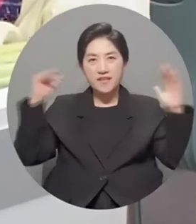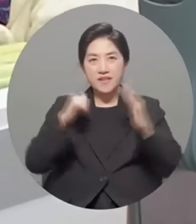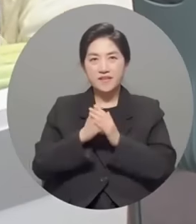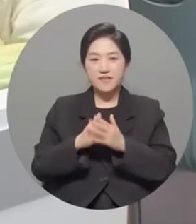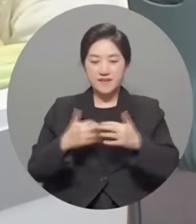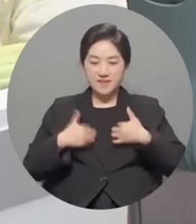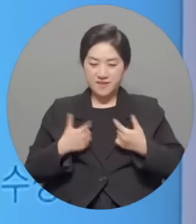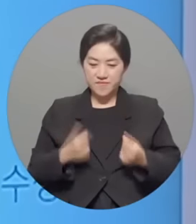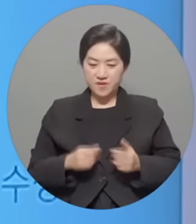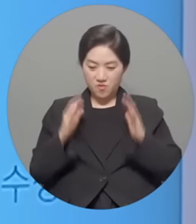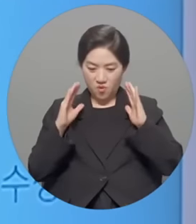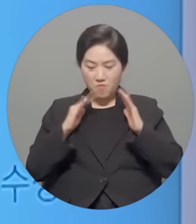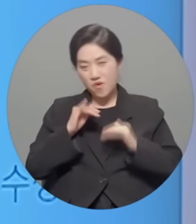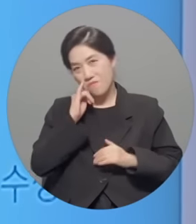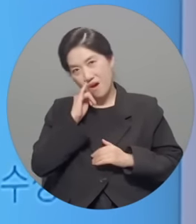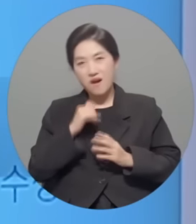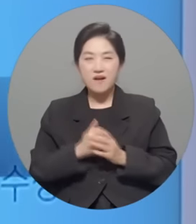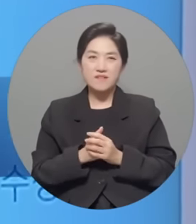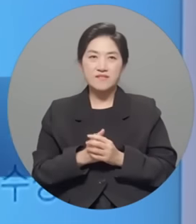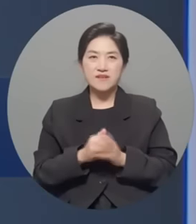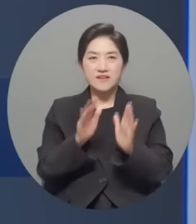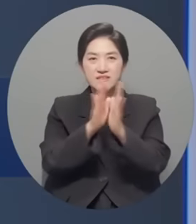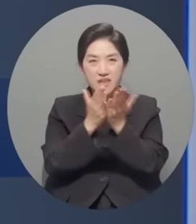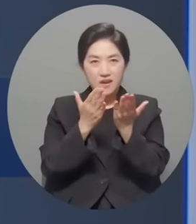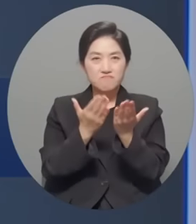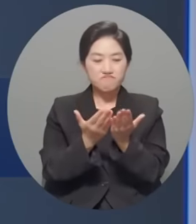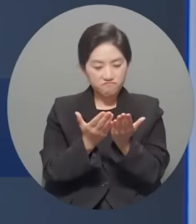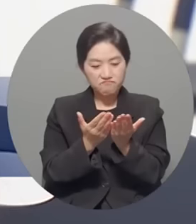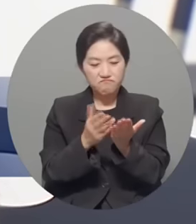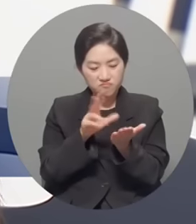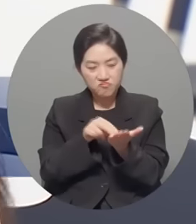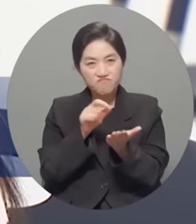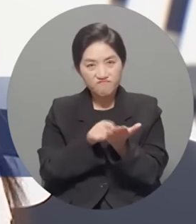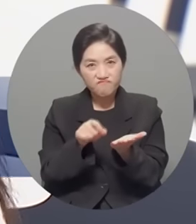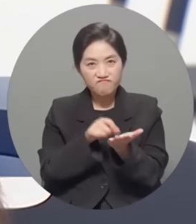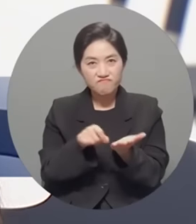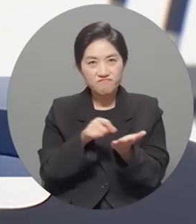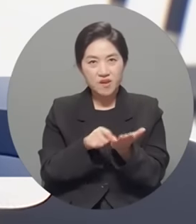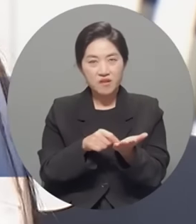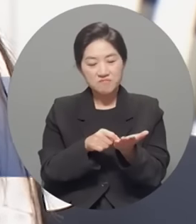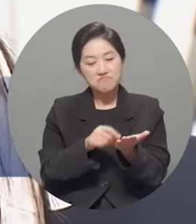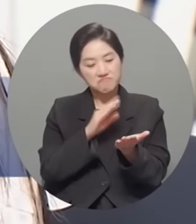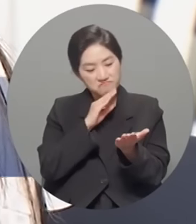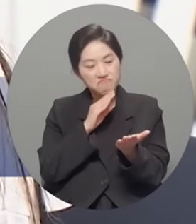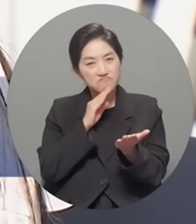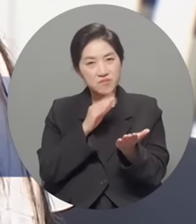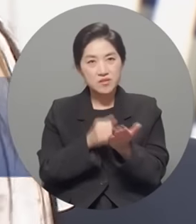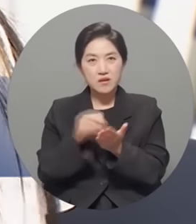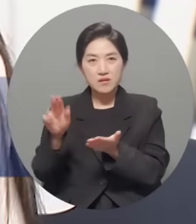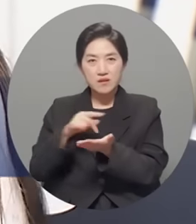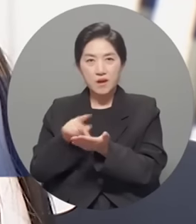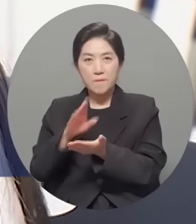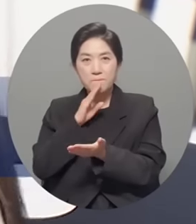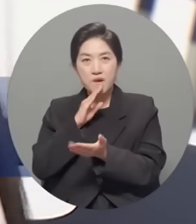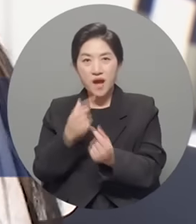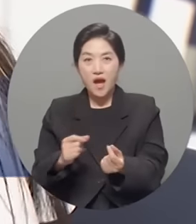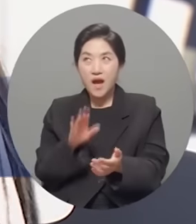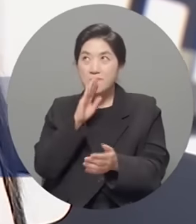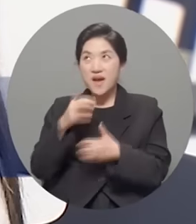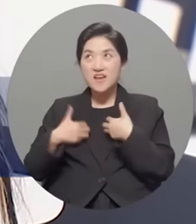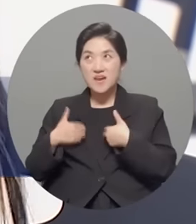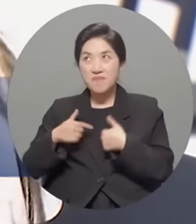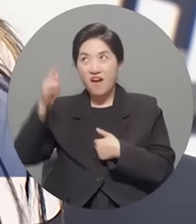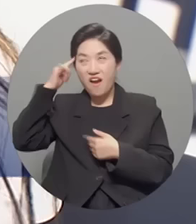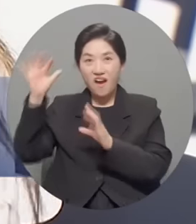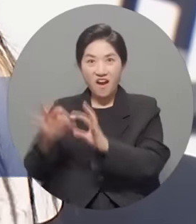게임처럼 학습을 즐깁니다. 교과서로 하면 그냥 문제 푸는 거라서 와 맞췄다 이건데 이걸로 한 거는 아 맞다 그때 게임했을